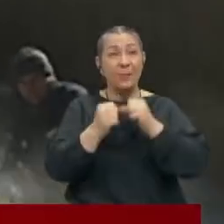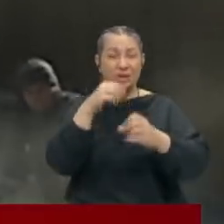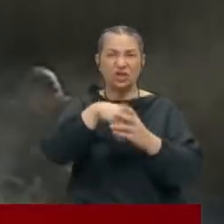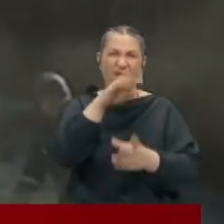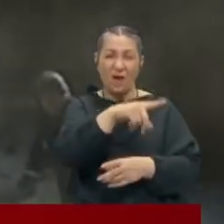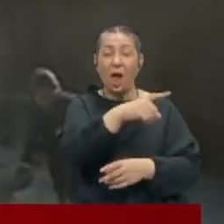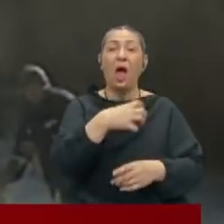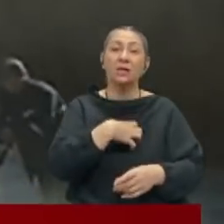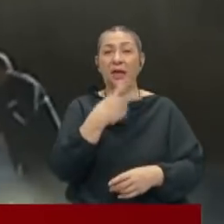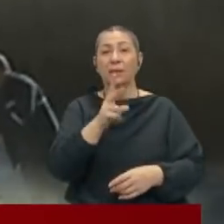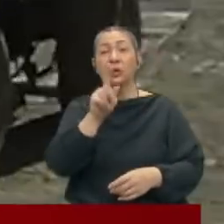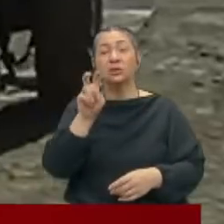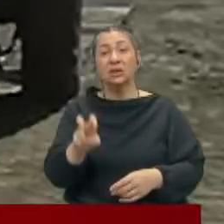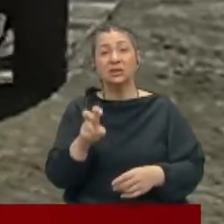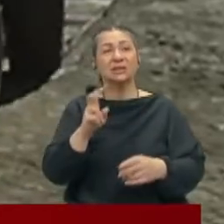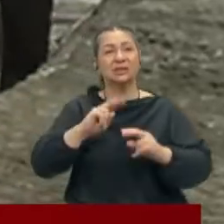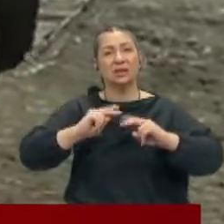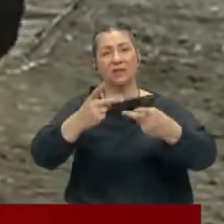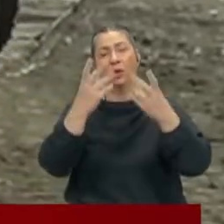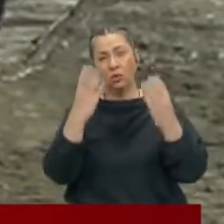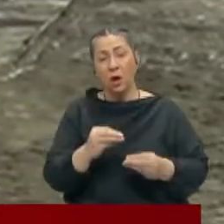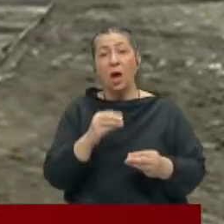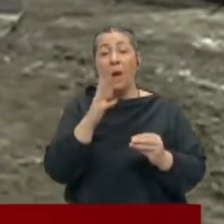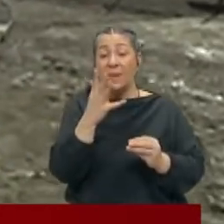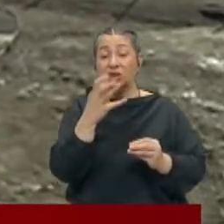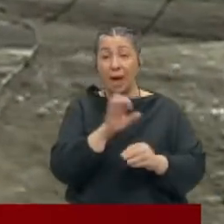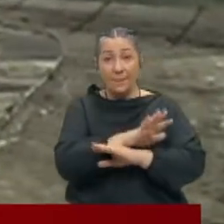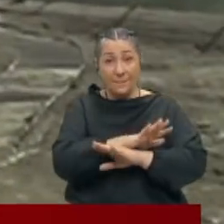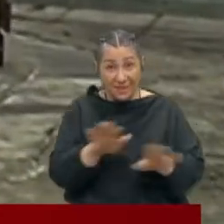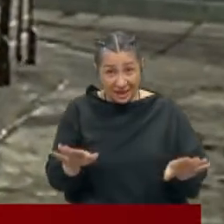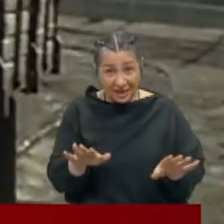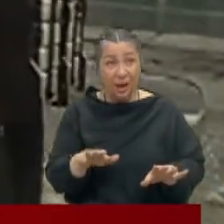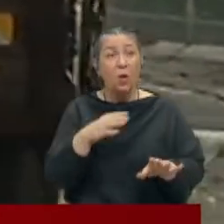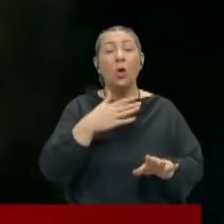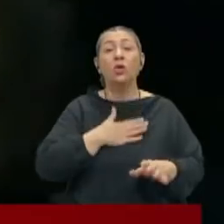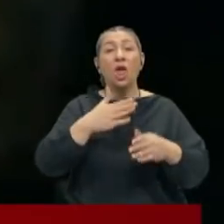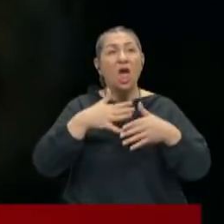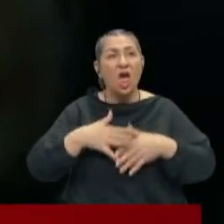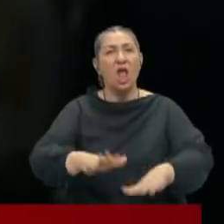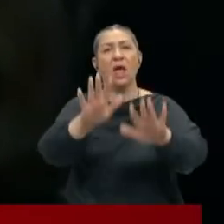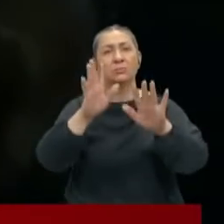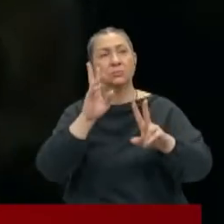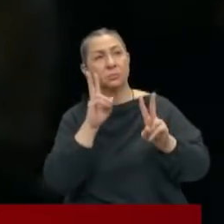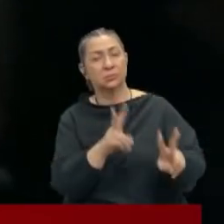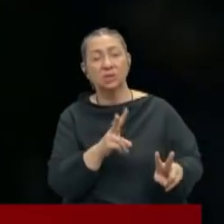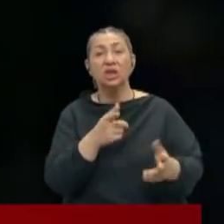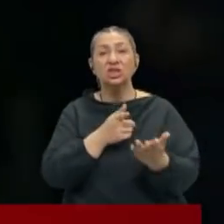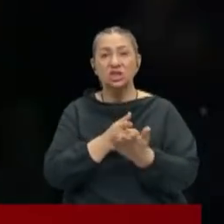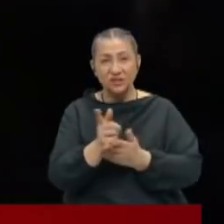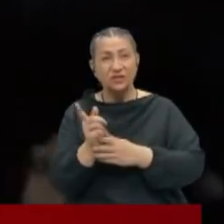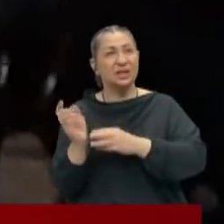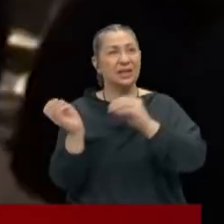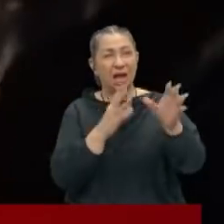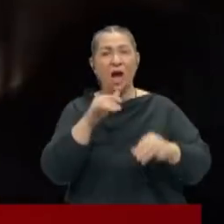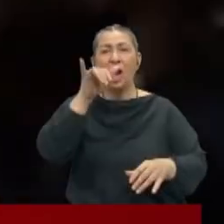arasında. Haziran 2018'de devredildi. Aradan 5 ay geçmişti ki önündeki eylemle gündeme geldi. Çiftçi ve